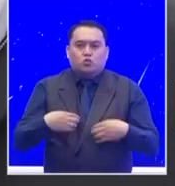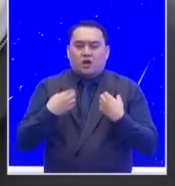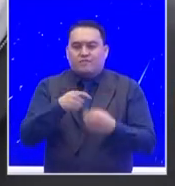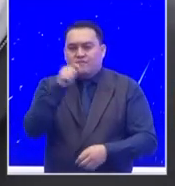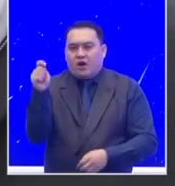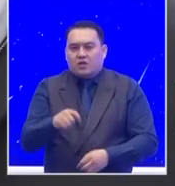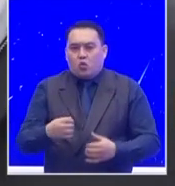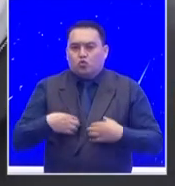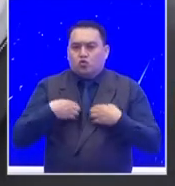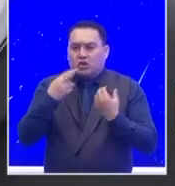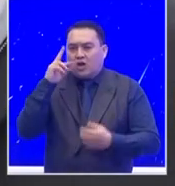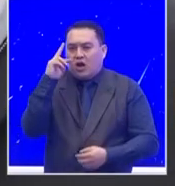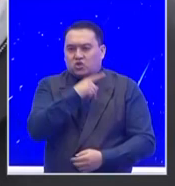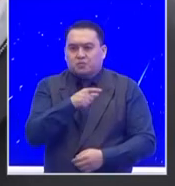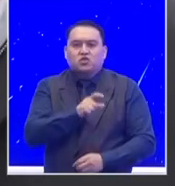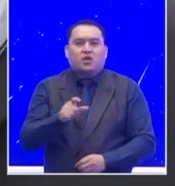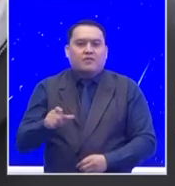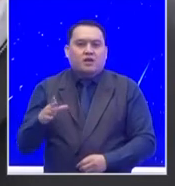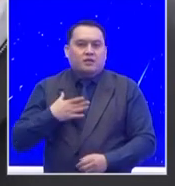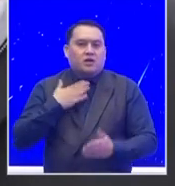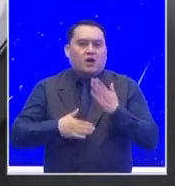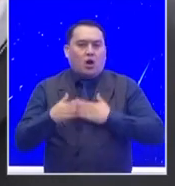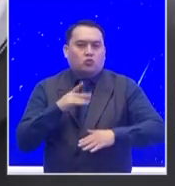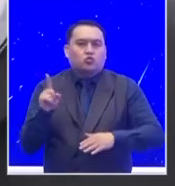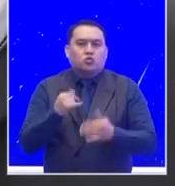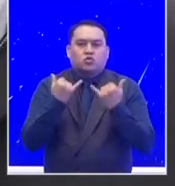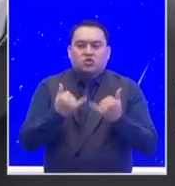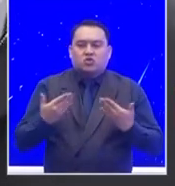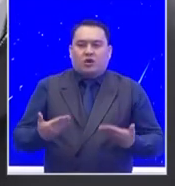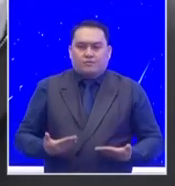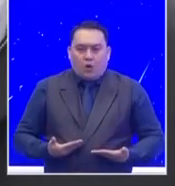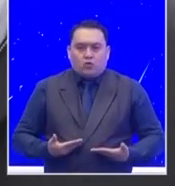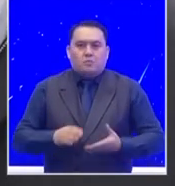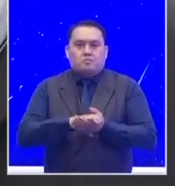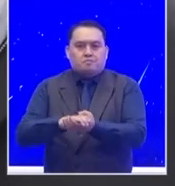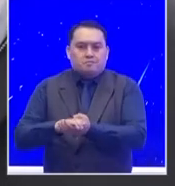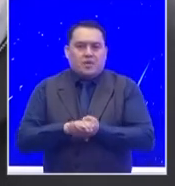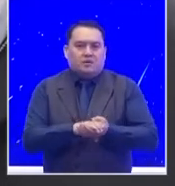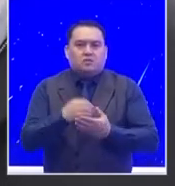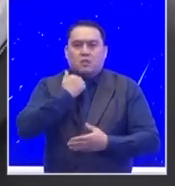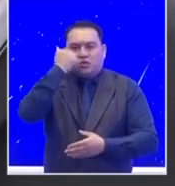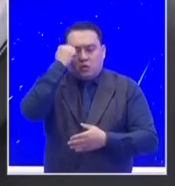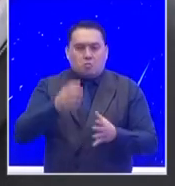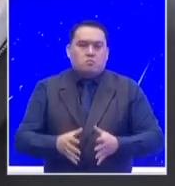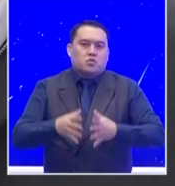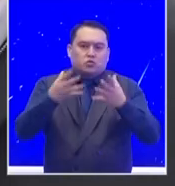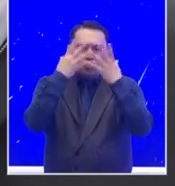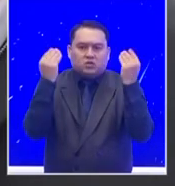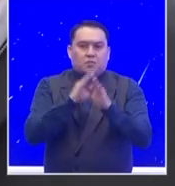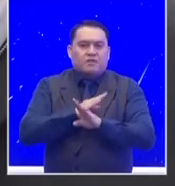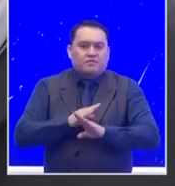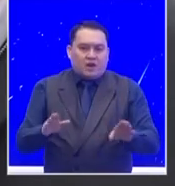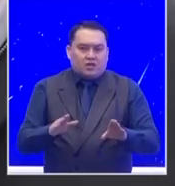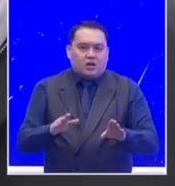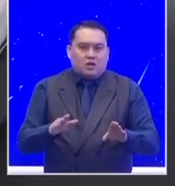– самая большая ошибка человечества. Мы должны радоваться тому, что сейчас живем под мирным небом. Спасибо большое, что не забываете нас